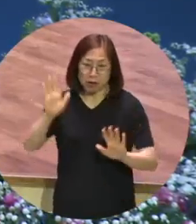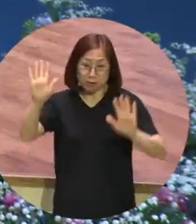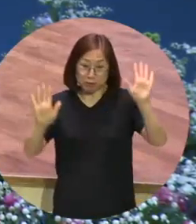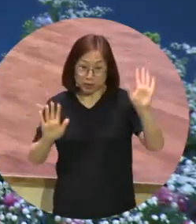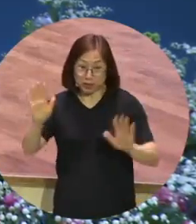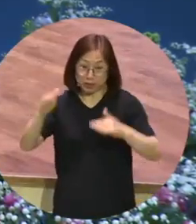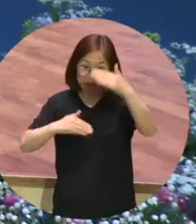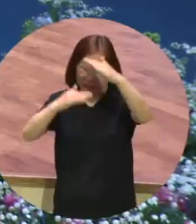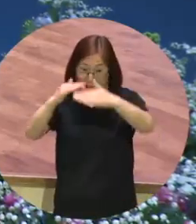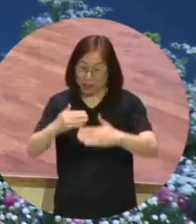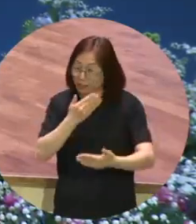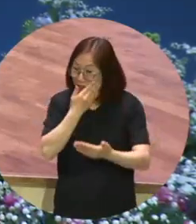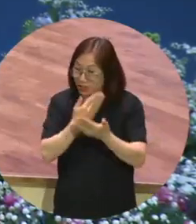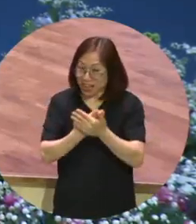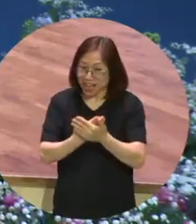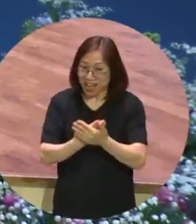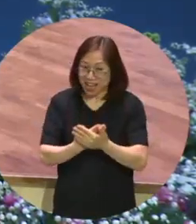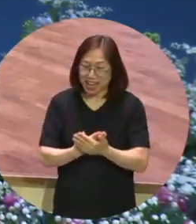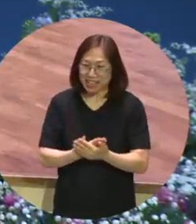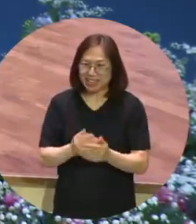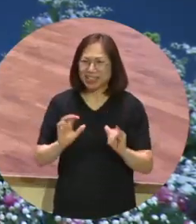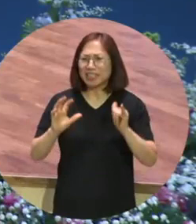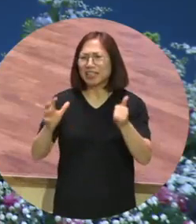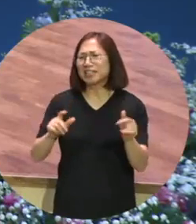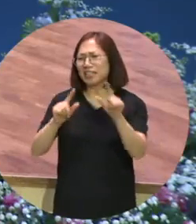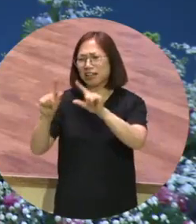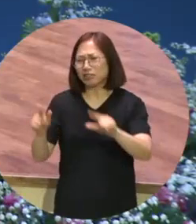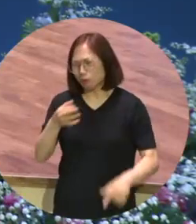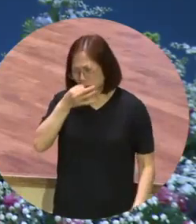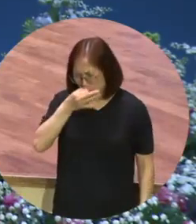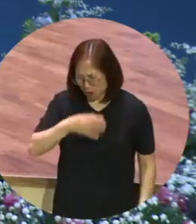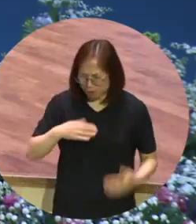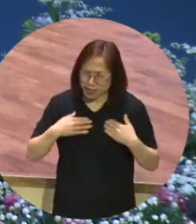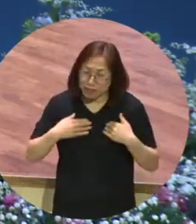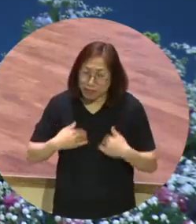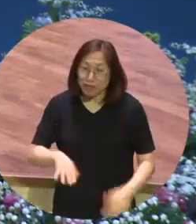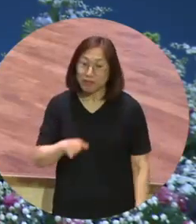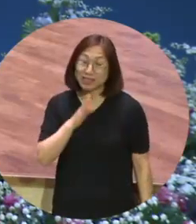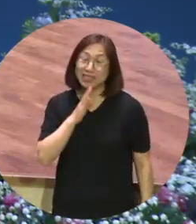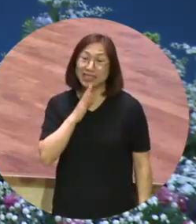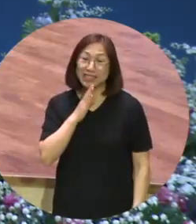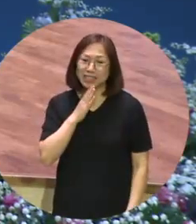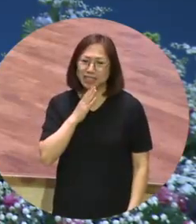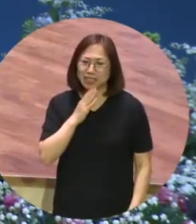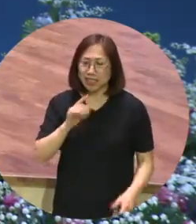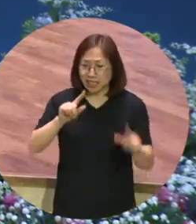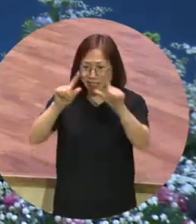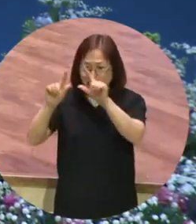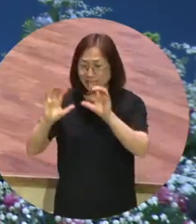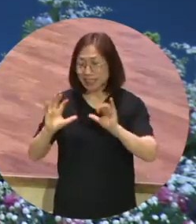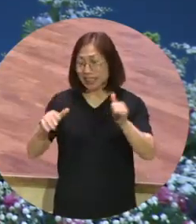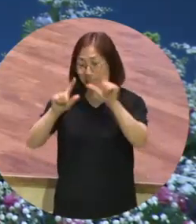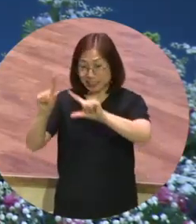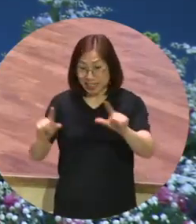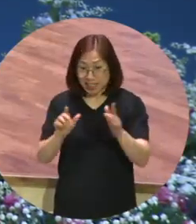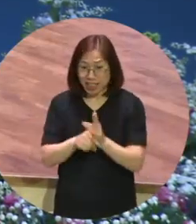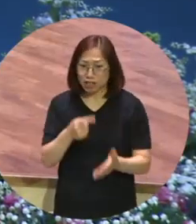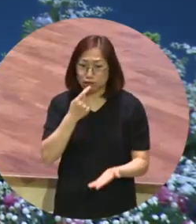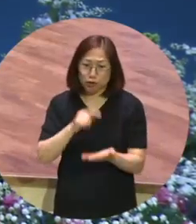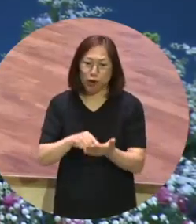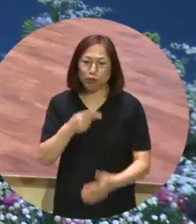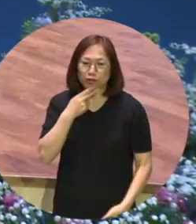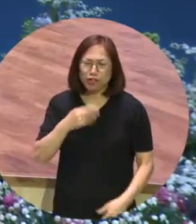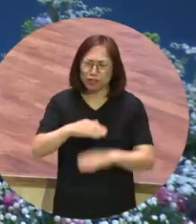내용이 참 중요해요. 뮤지컬 세상 사는 게 너무 고달프고 힘들잖아요. 뭐 쉬운 게 하나도 없잖아요. 전부